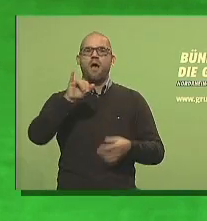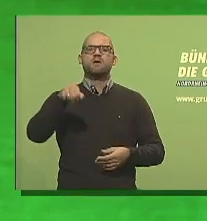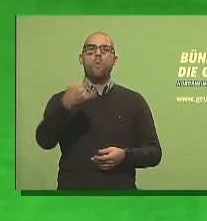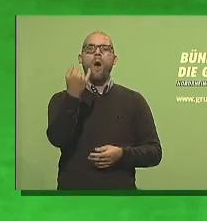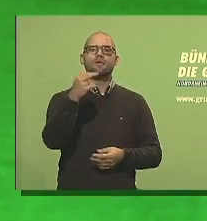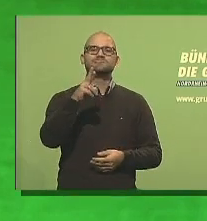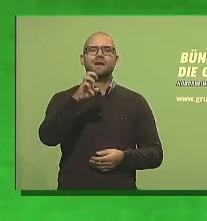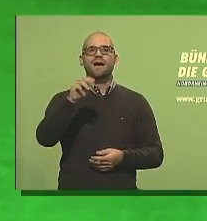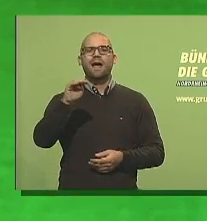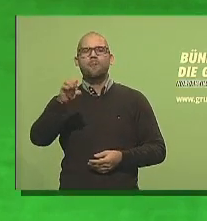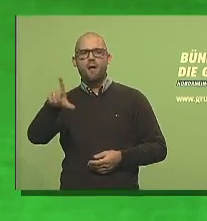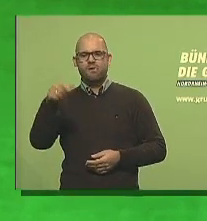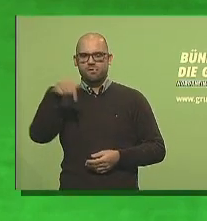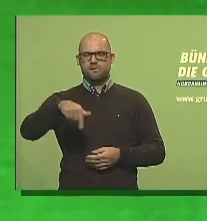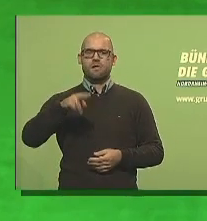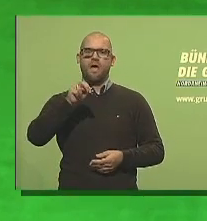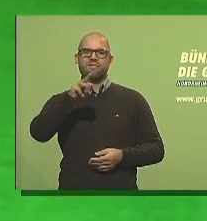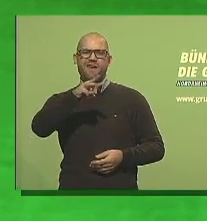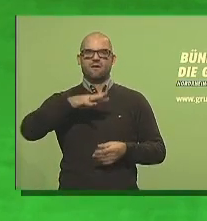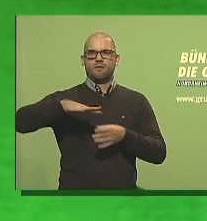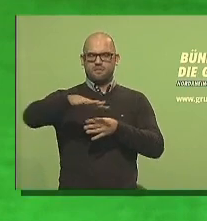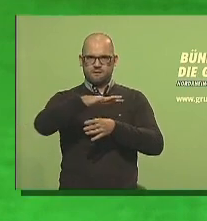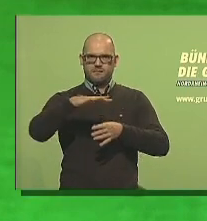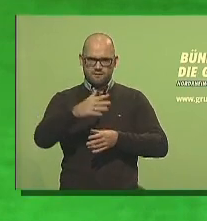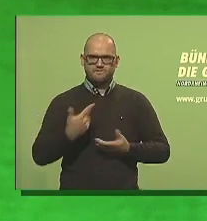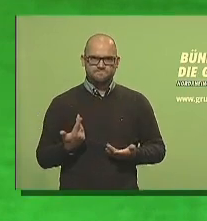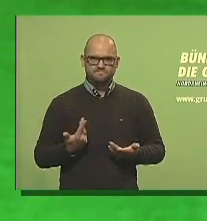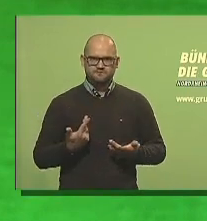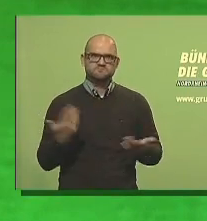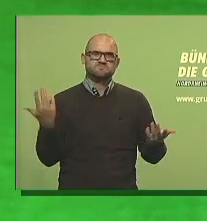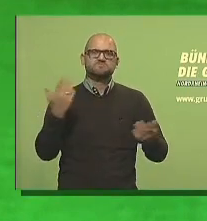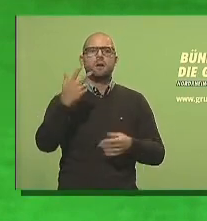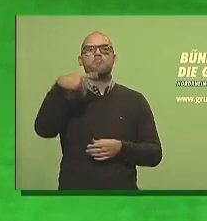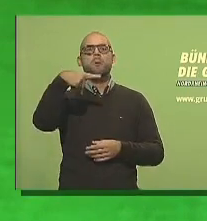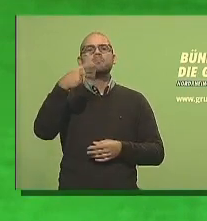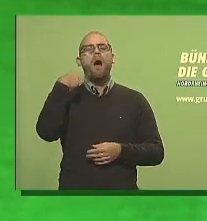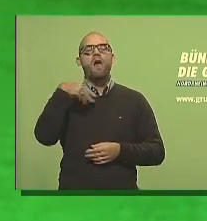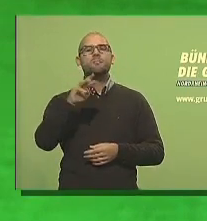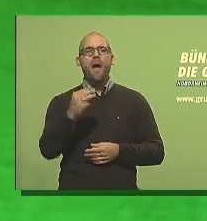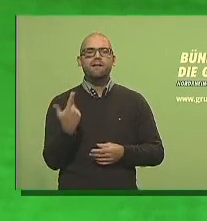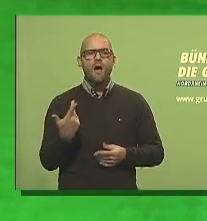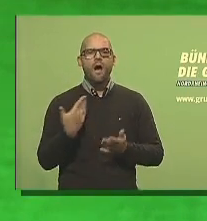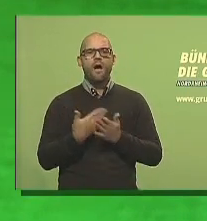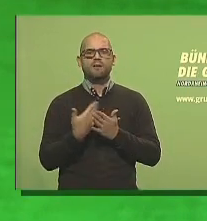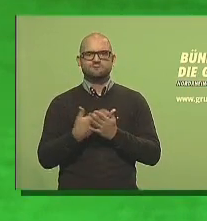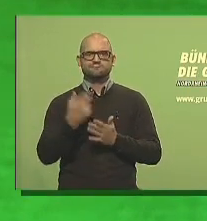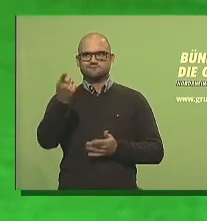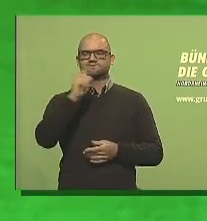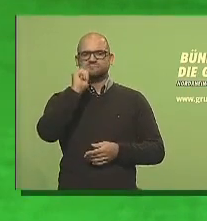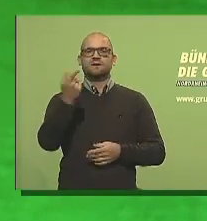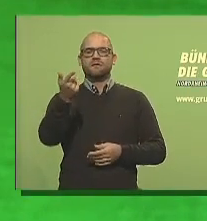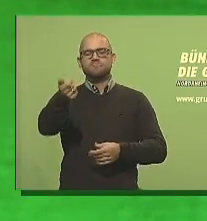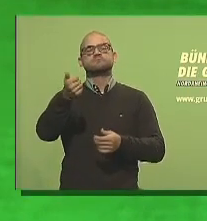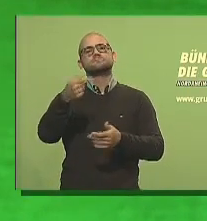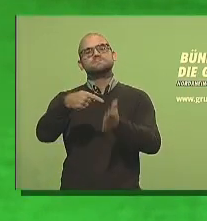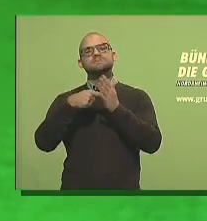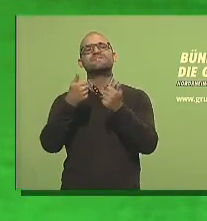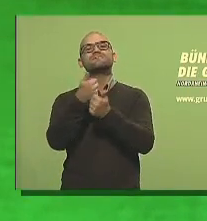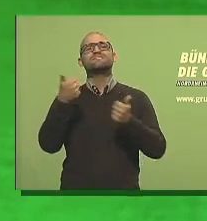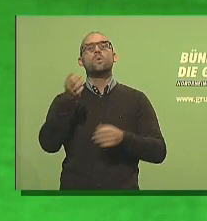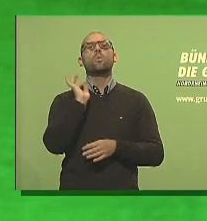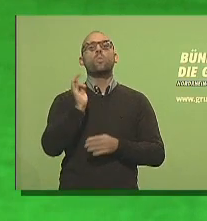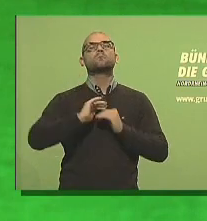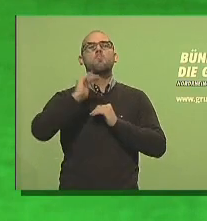Remmel hier in Nordrhein-Westfalen. Da könnte man Peter Altmaier sagen, macht uns doch mal den Gutenberg. Schreibt einfach ab